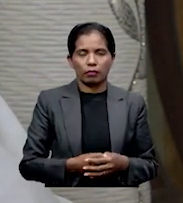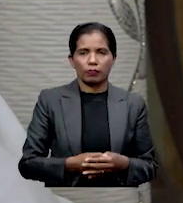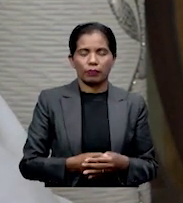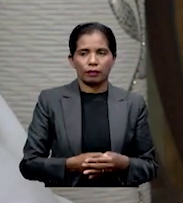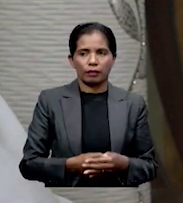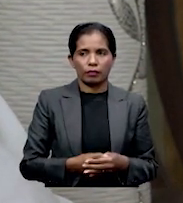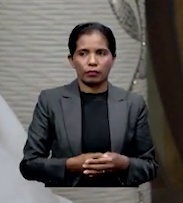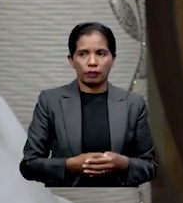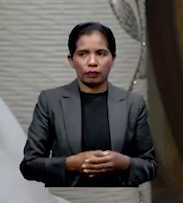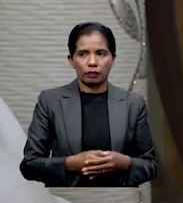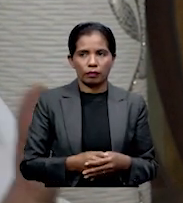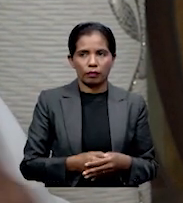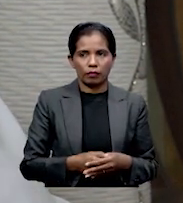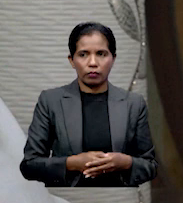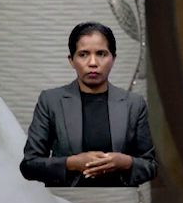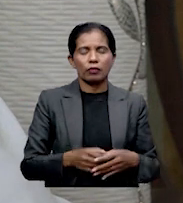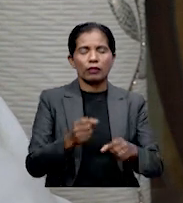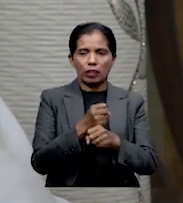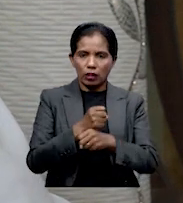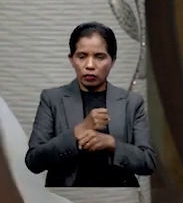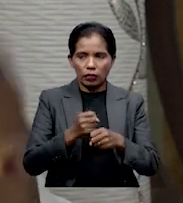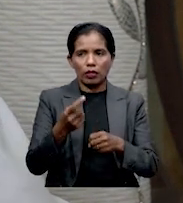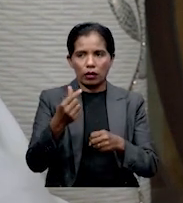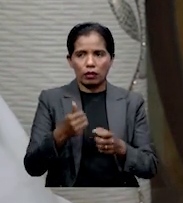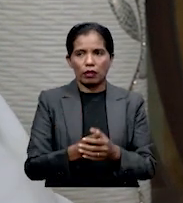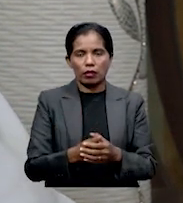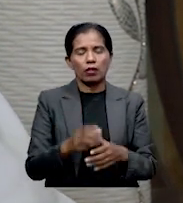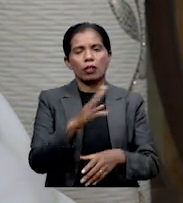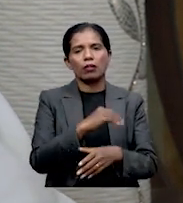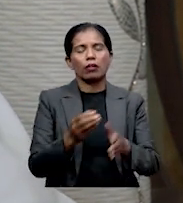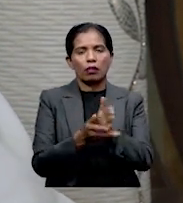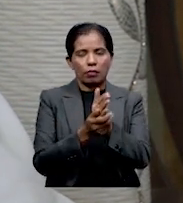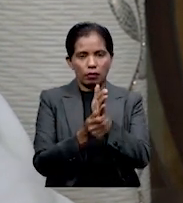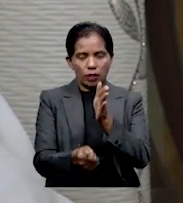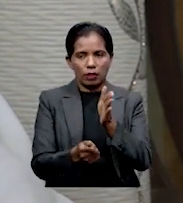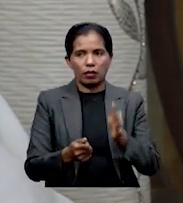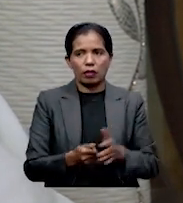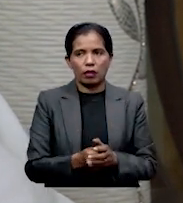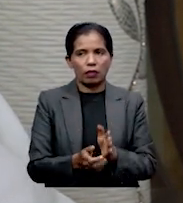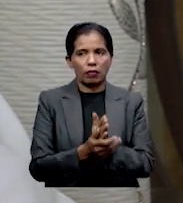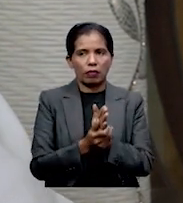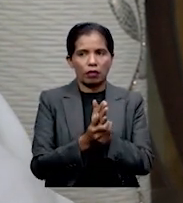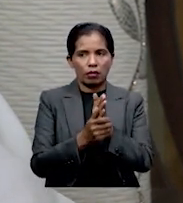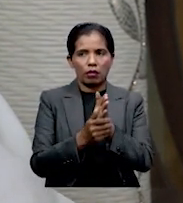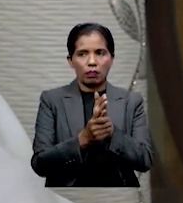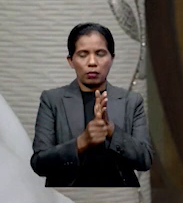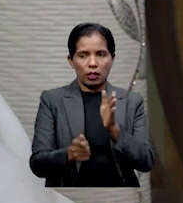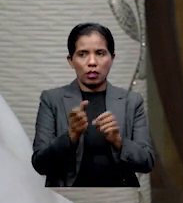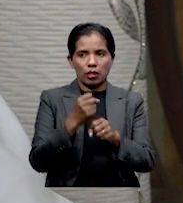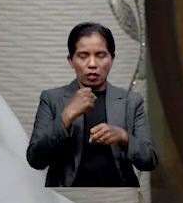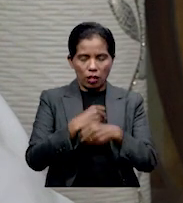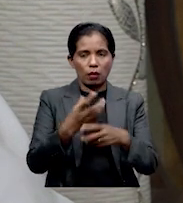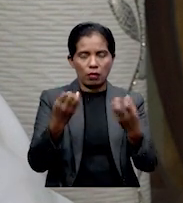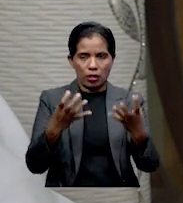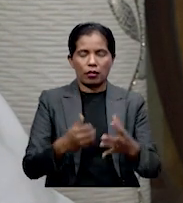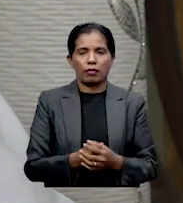saya tamam perut. Kafe itu an, pusu mina. Mulai, mina nubir di. Ini kami perlu, kami perlu barang tu tebes.